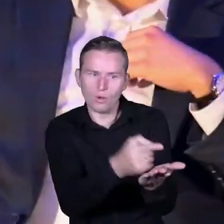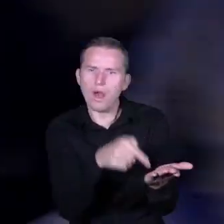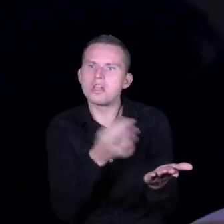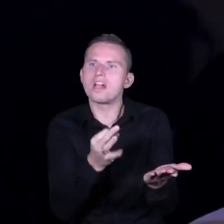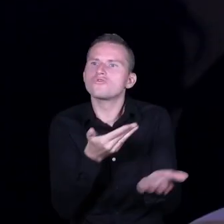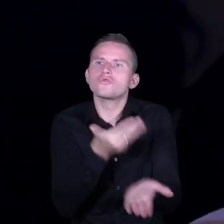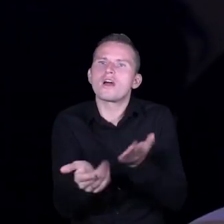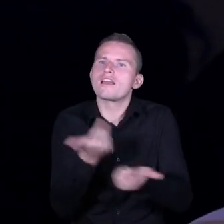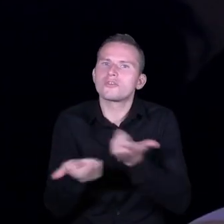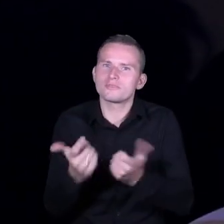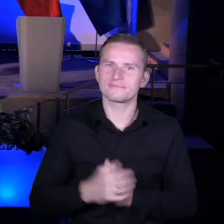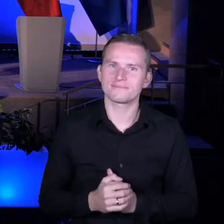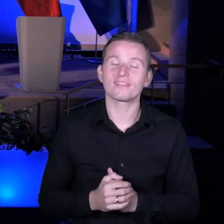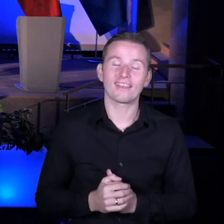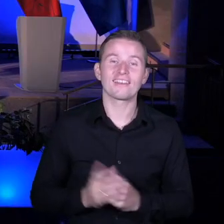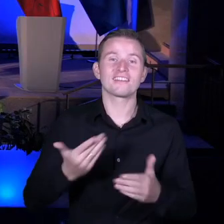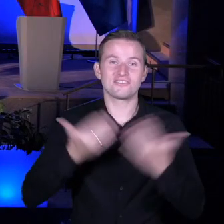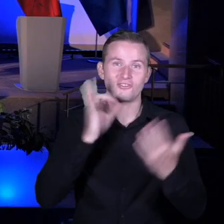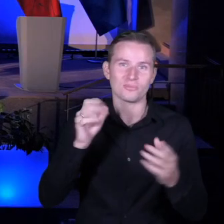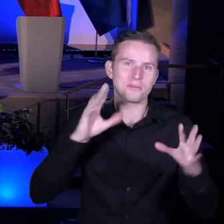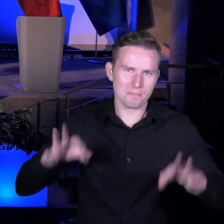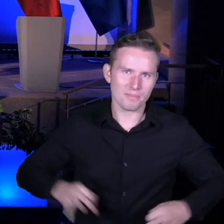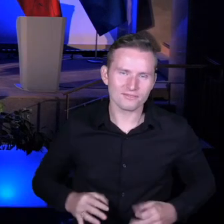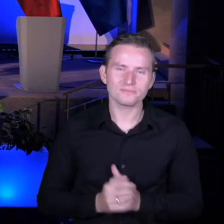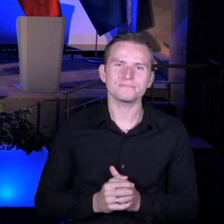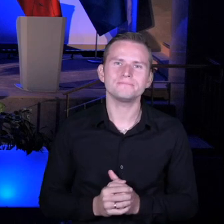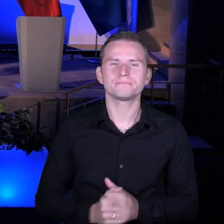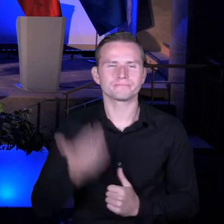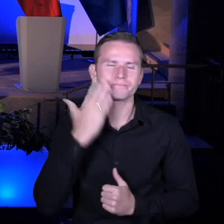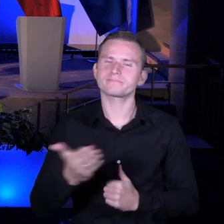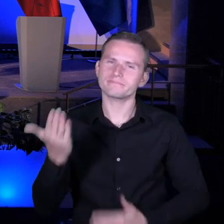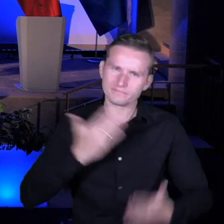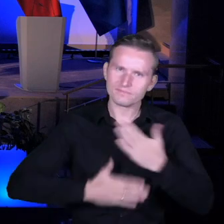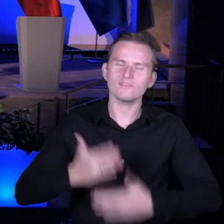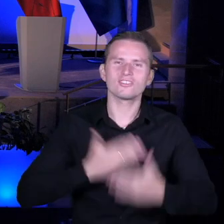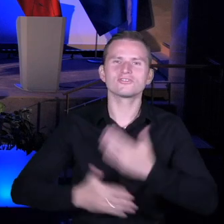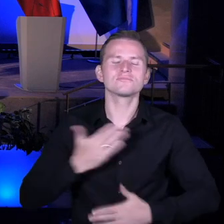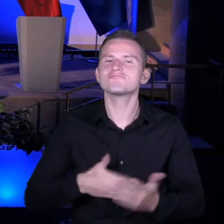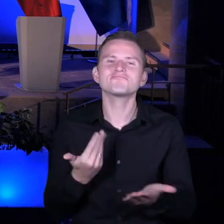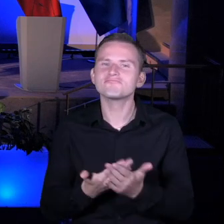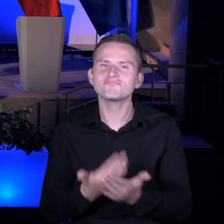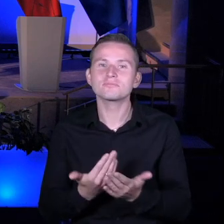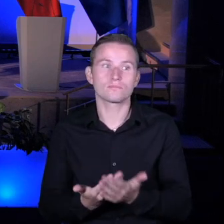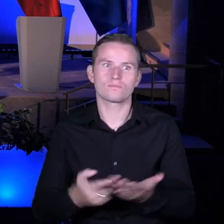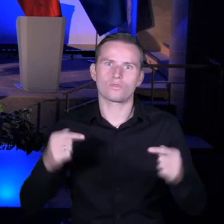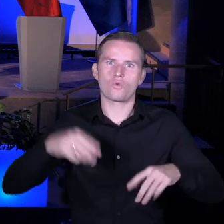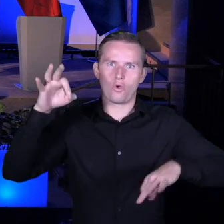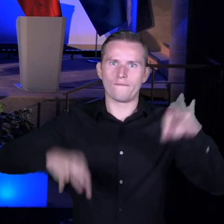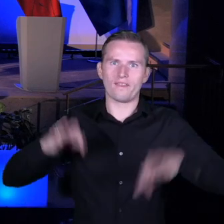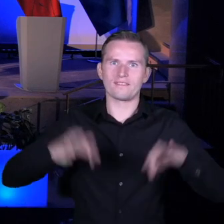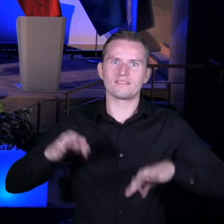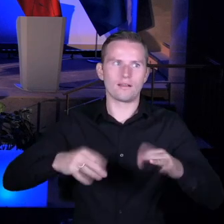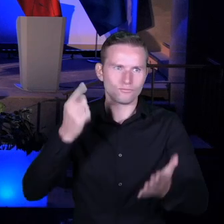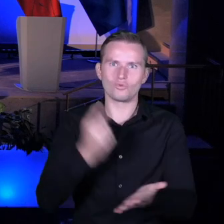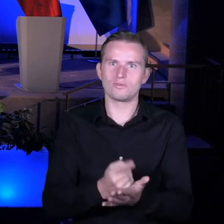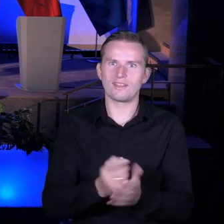Dzień dobry Państwu. Bardzo się przede wszystkim cieszymy z tego powodu, że do tej konferencji doszło, że